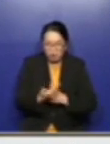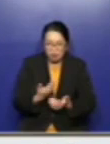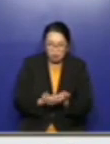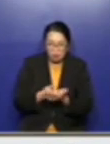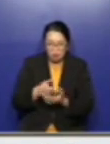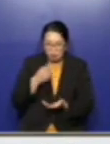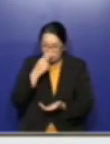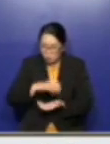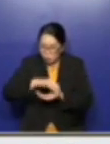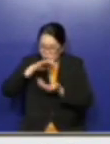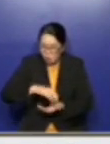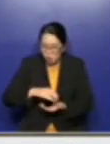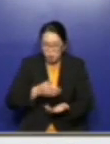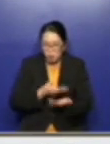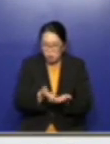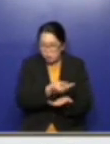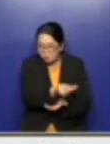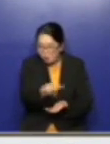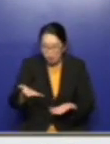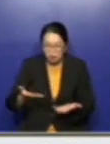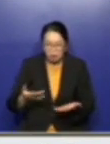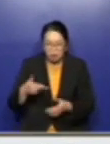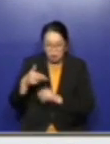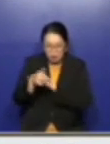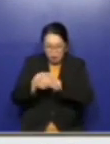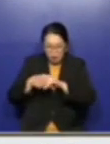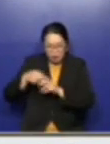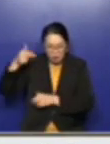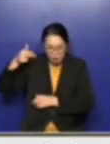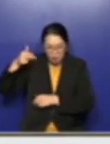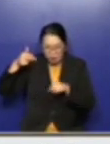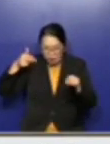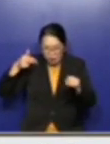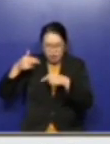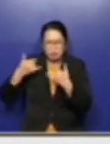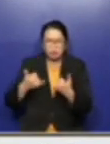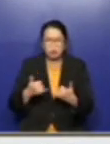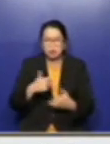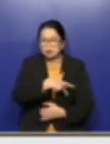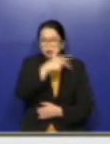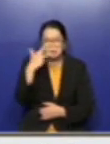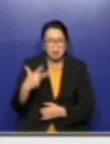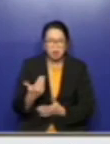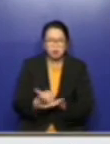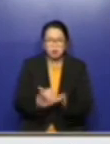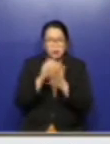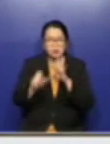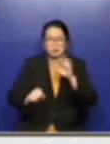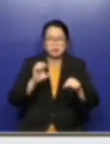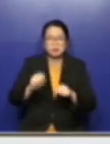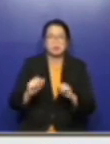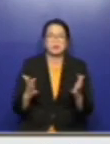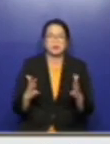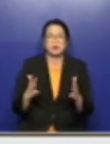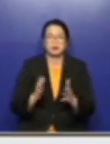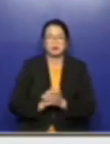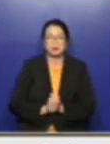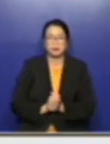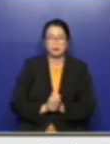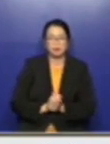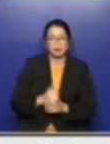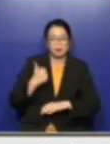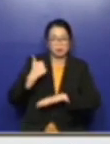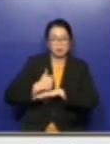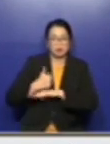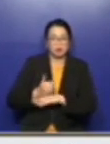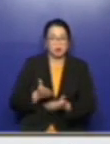ไปทำสวยมีไหมล่ะครับผมเสียดายนะครับขออนุญาตเอ่ยนามไม่เสียหายอีกเช่นเดียวกันผู้อำนวยการ